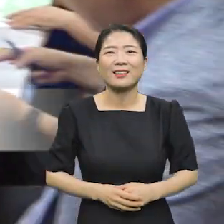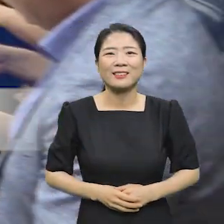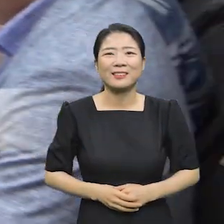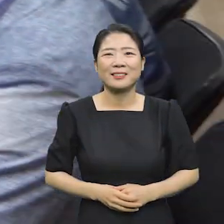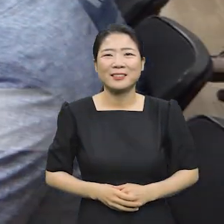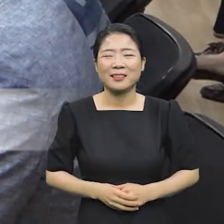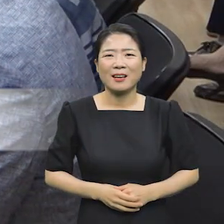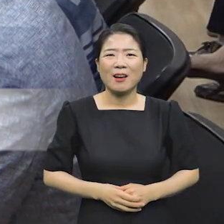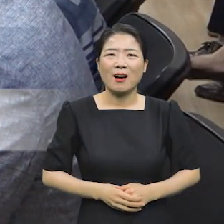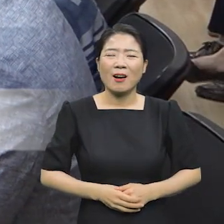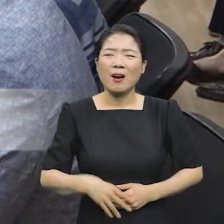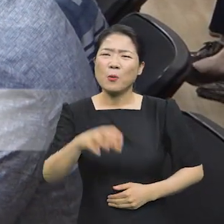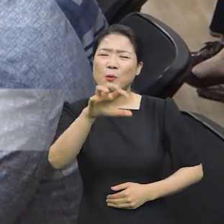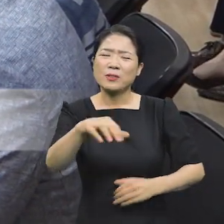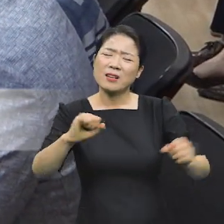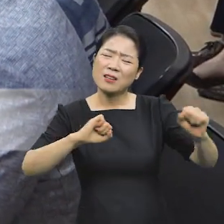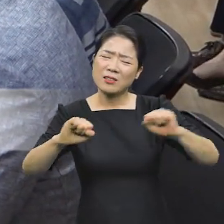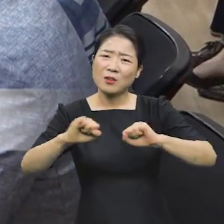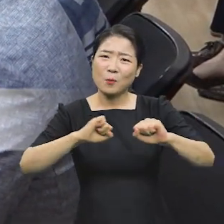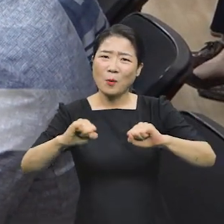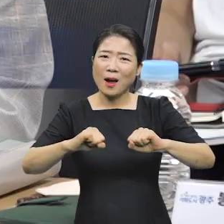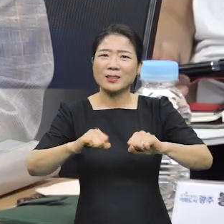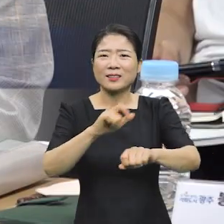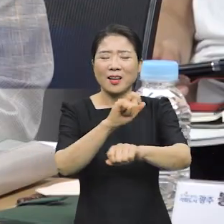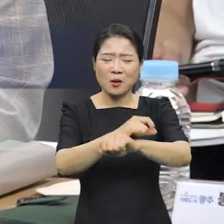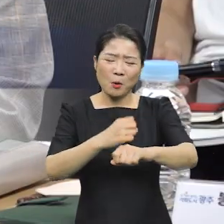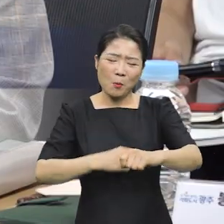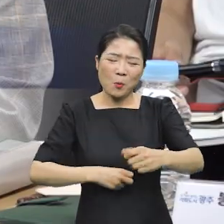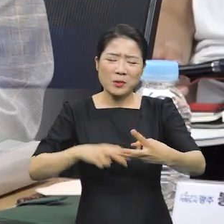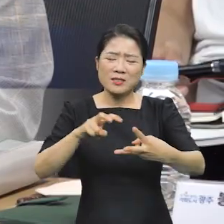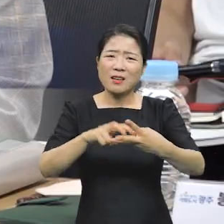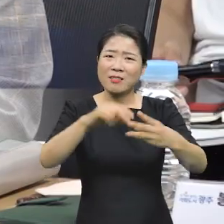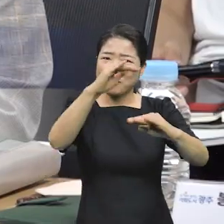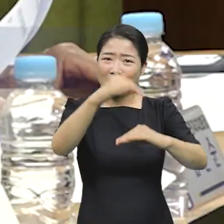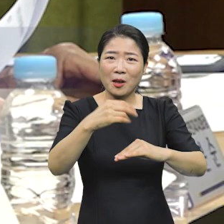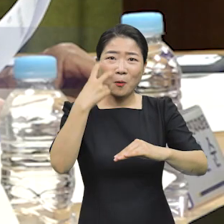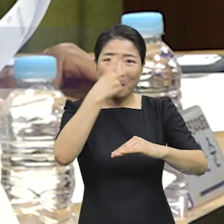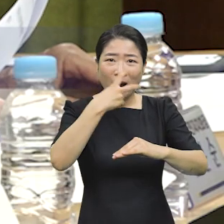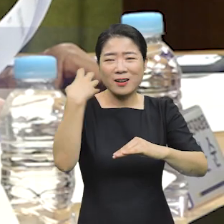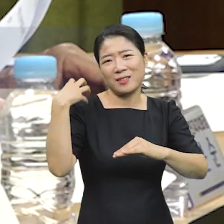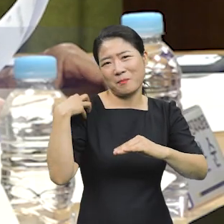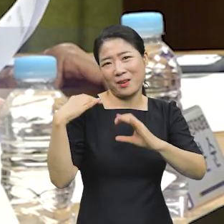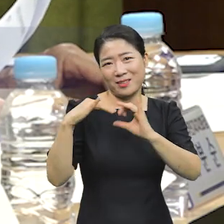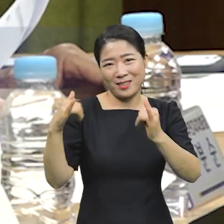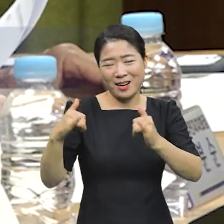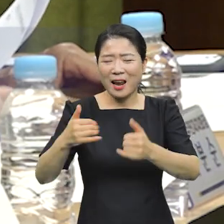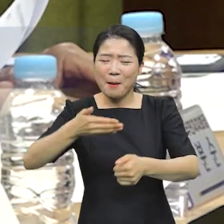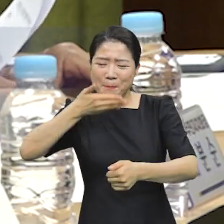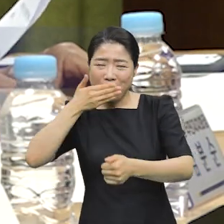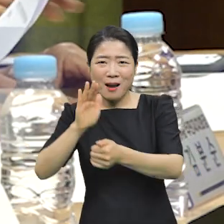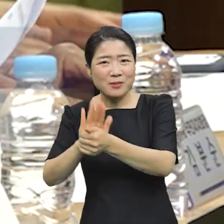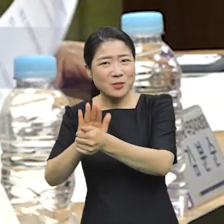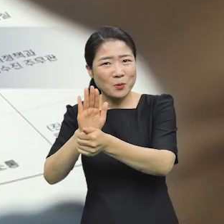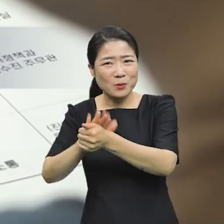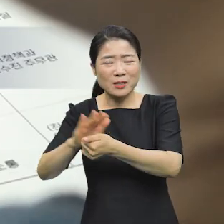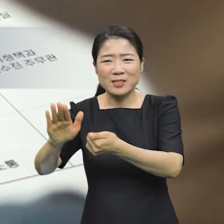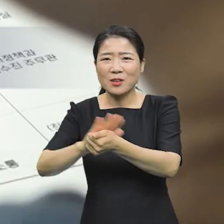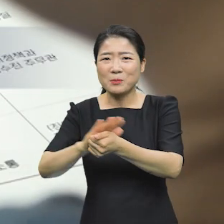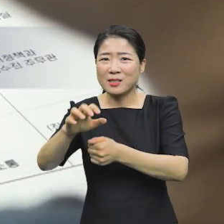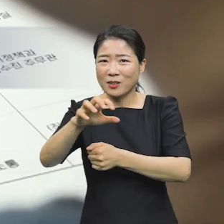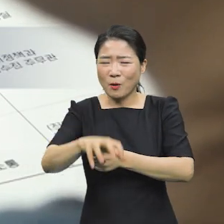이날 행사는 현장에서 활동하는 행정복지센터 사례관리 담당자 식사 지원 등 서비스 기관과